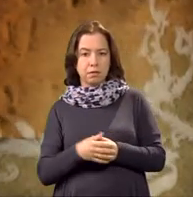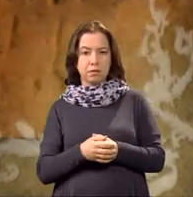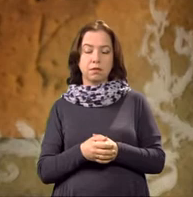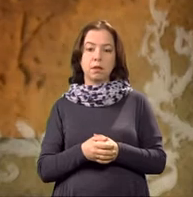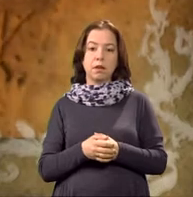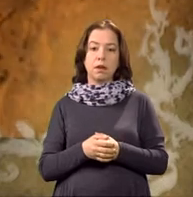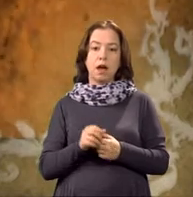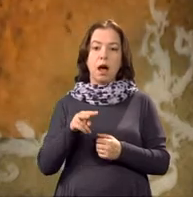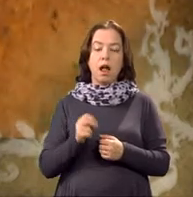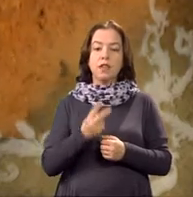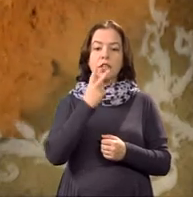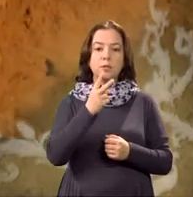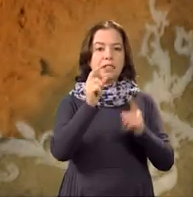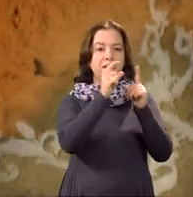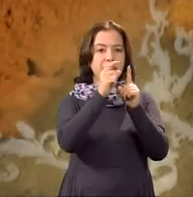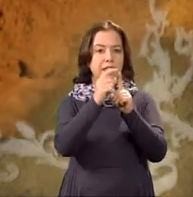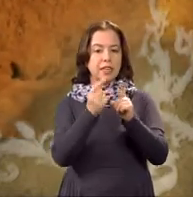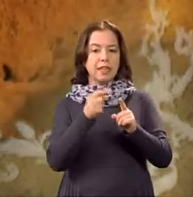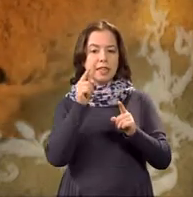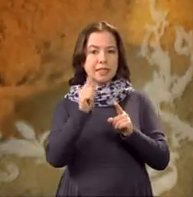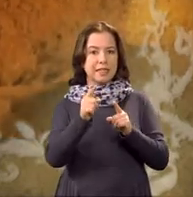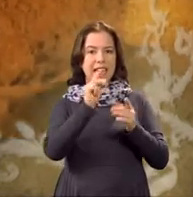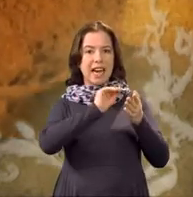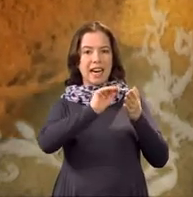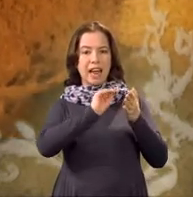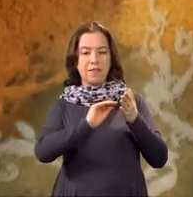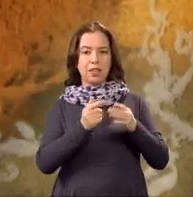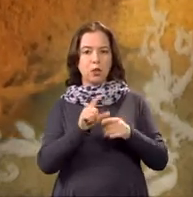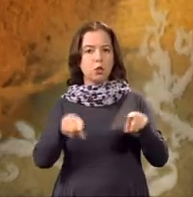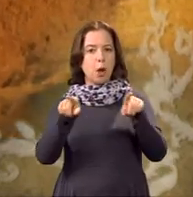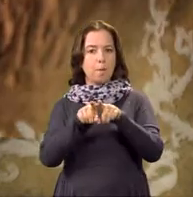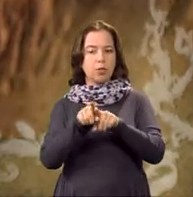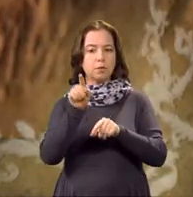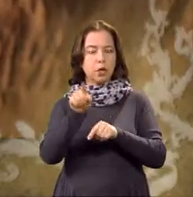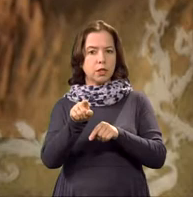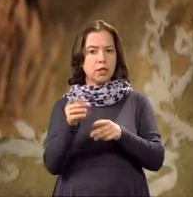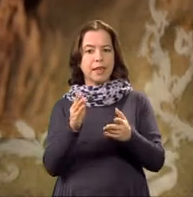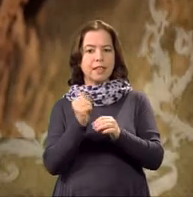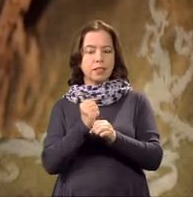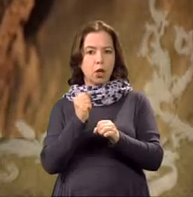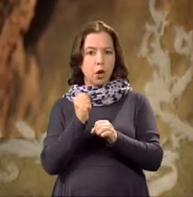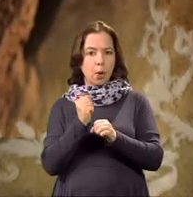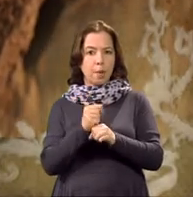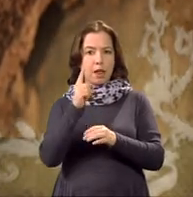Але вдивімося в літери. Ці графіті дуже подібні до тих, які зробили побожні віряни на